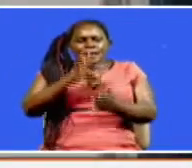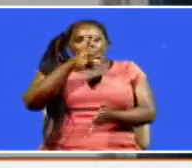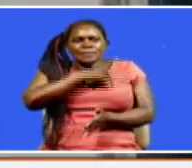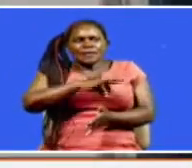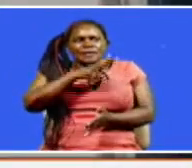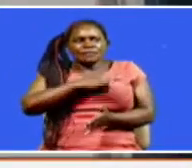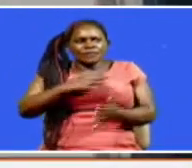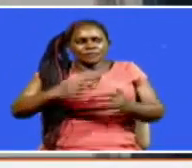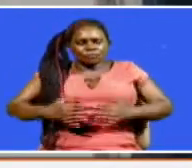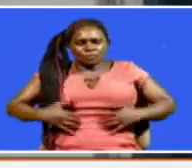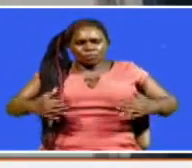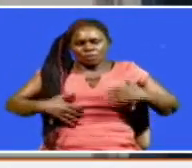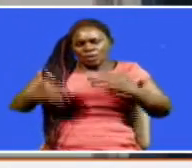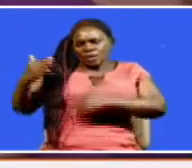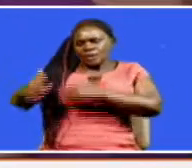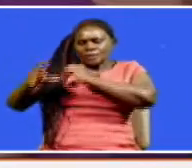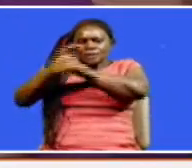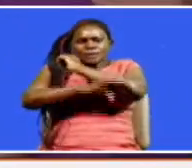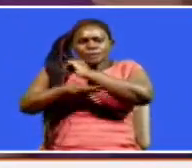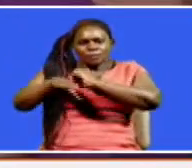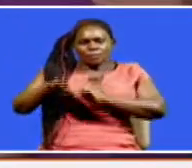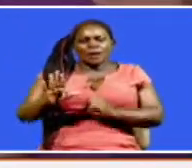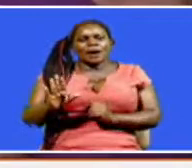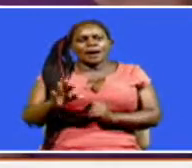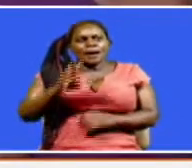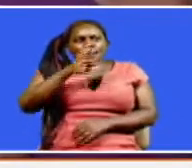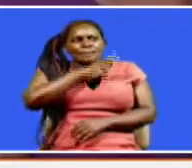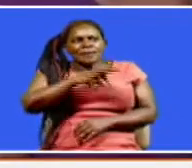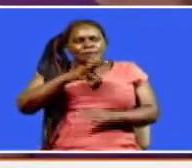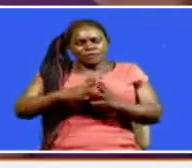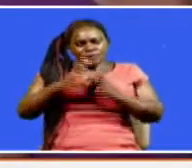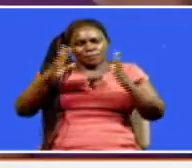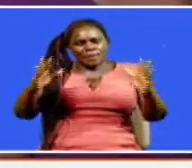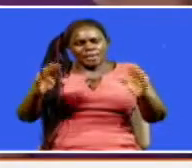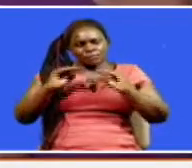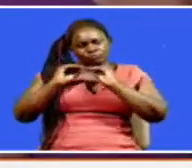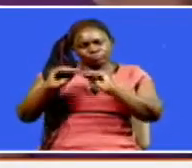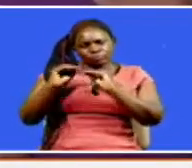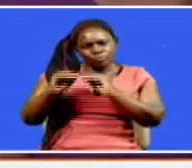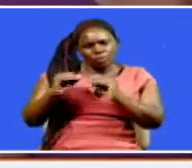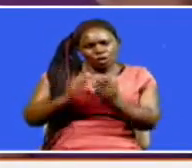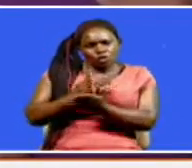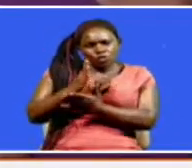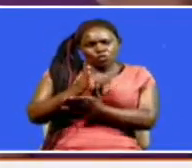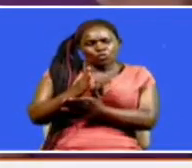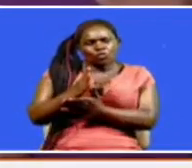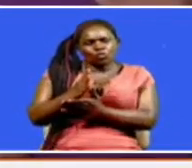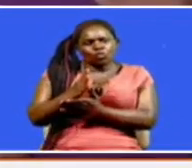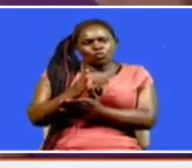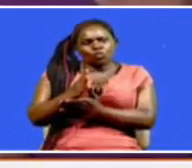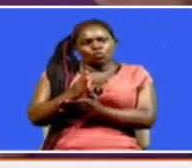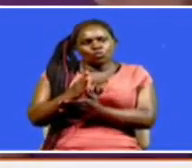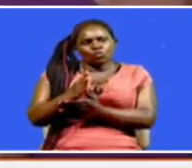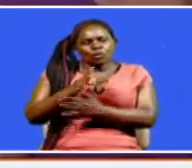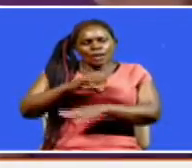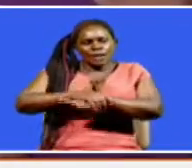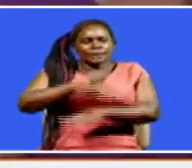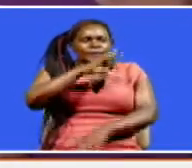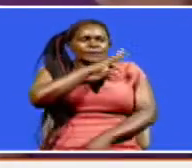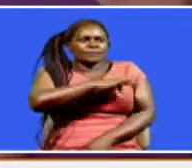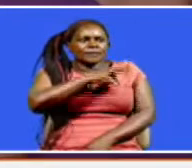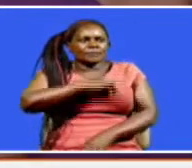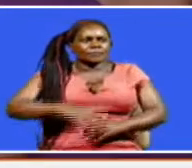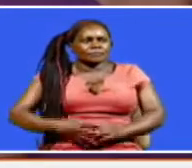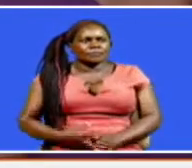ni wakimbizi wa mataifa jirani wakisema kwamba wamenufaika pakubwa na mafunzo hayo kupitia kujiingizia pato.